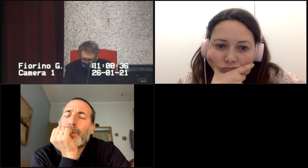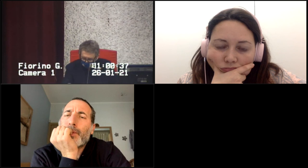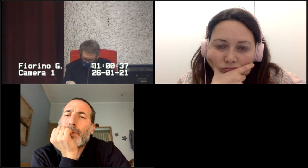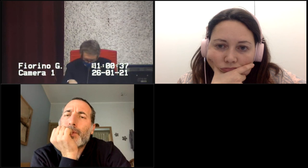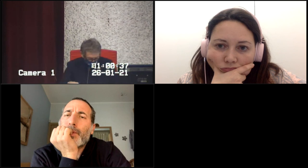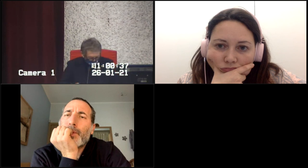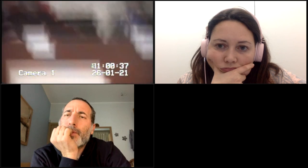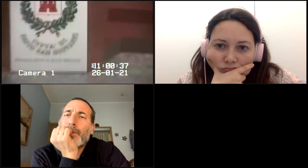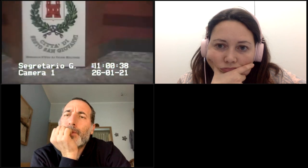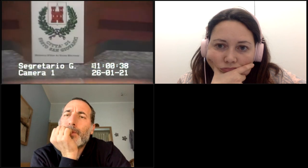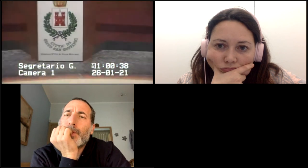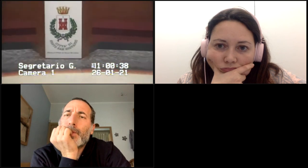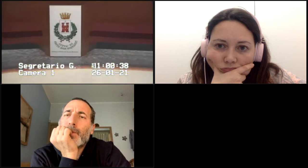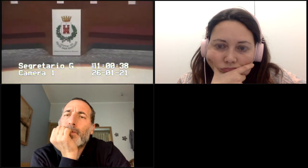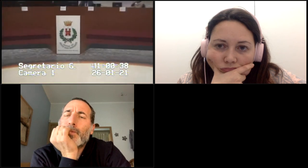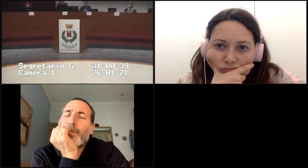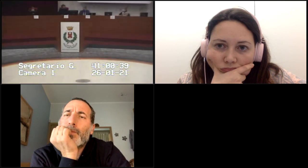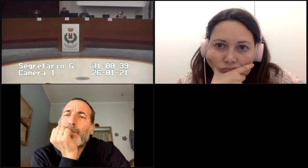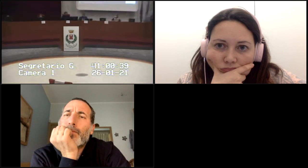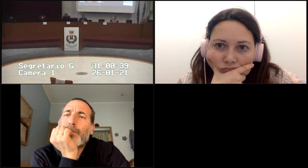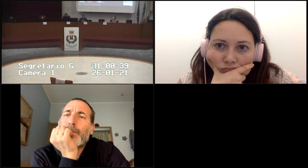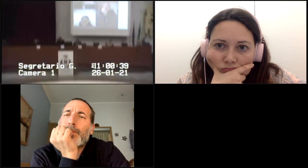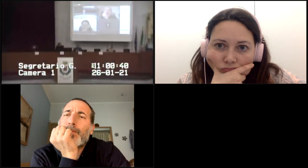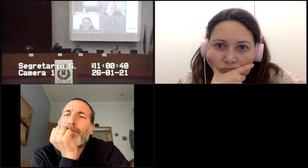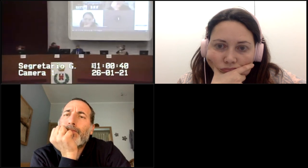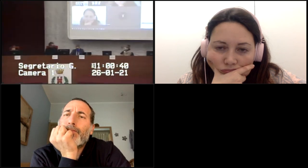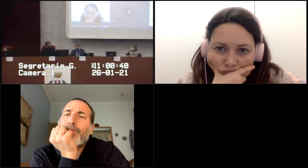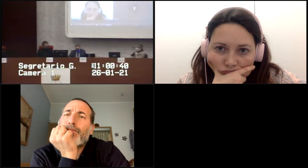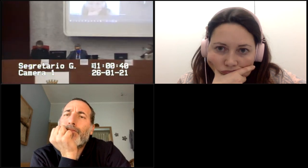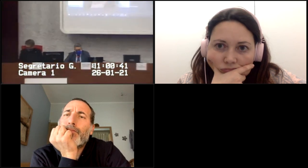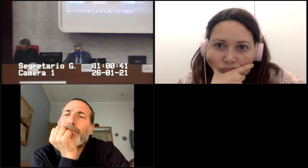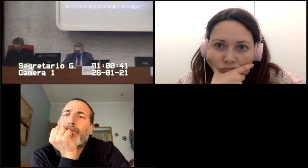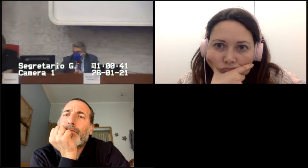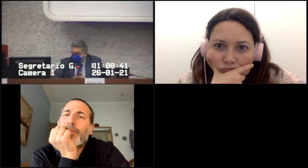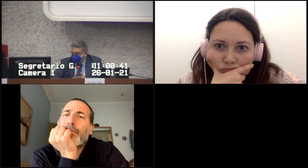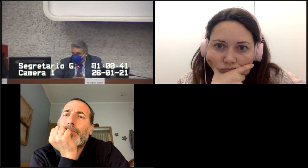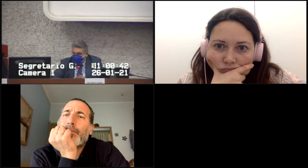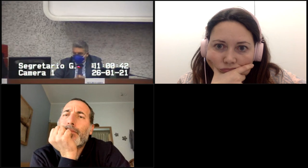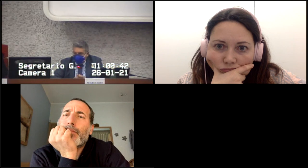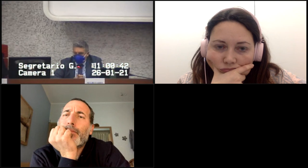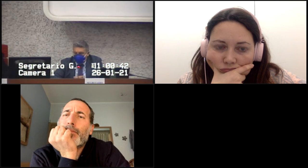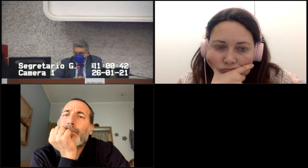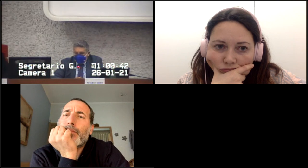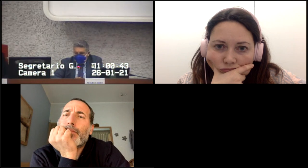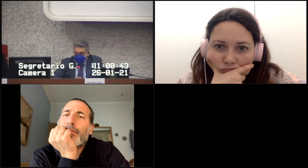Prego. Allora, consigliera Perego, noi